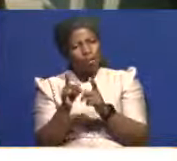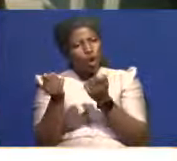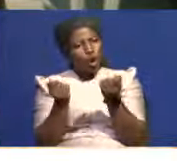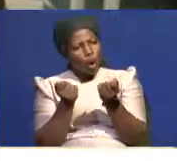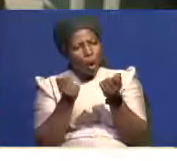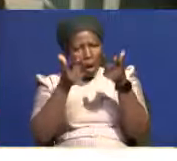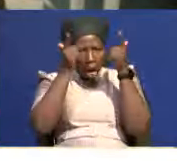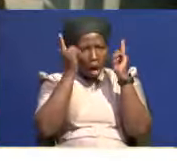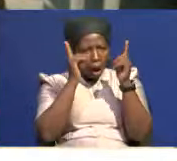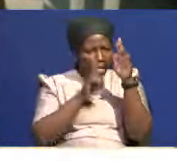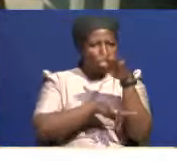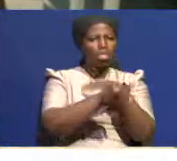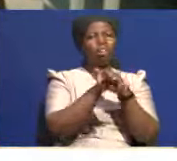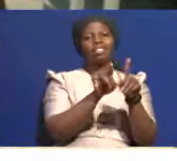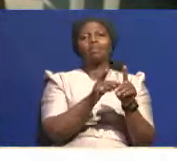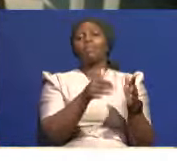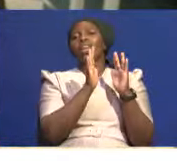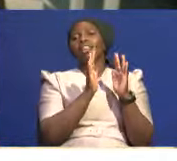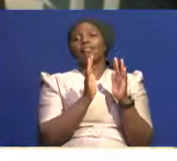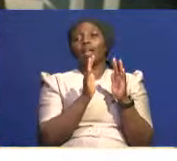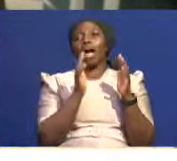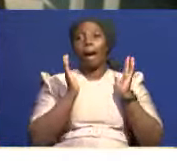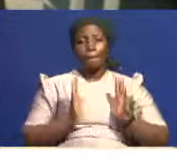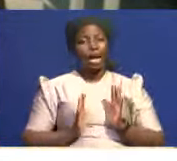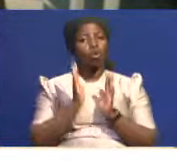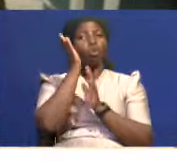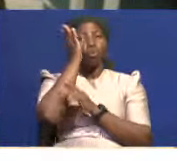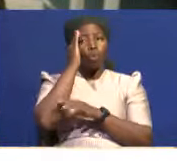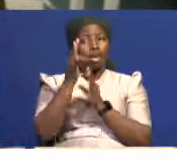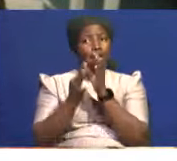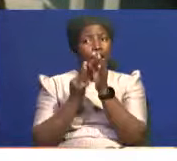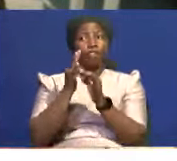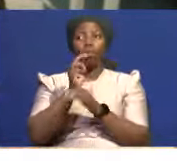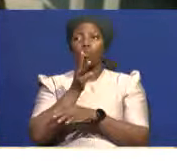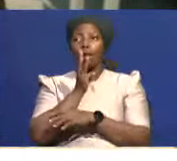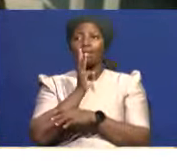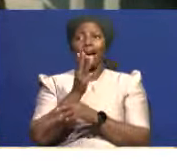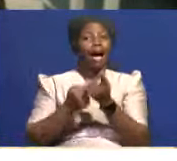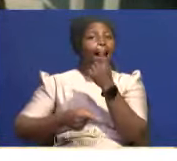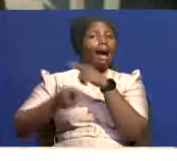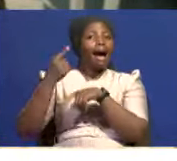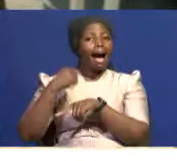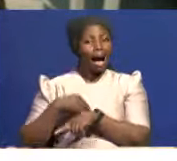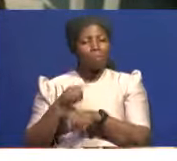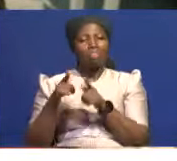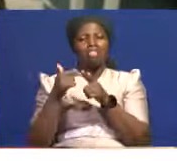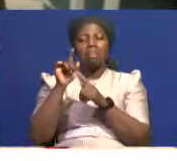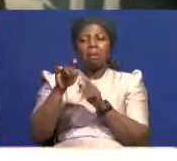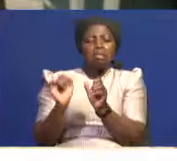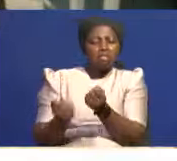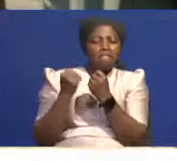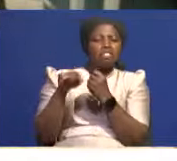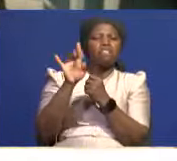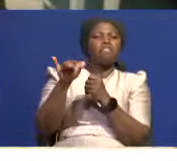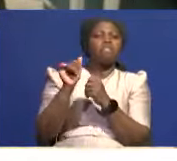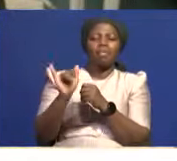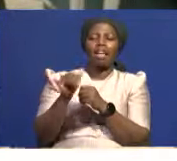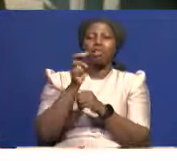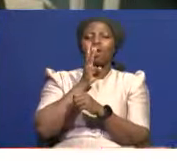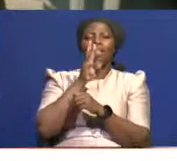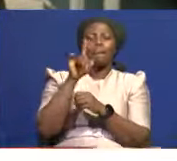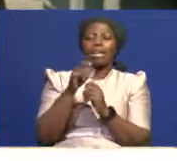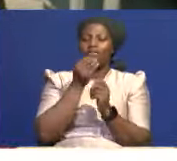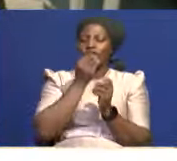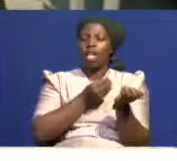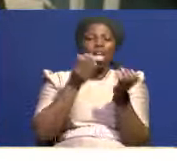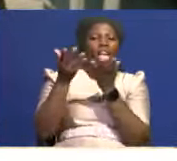Mwananchi anajua maji ikikuja ni lazima umsaidie kutoka ndani ya hiyo maji. Ni lazima umletee chakula.